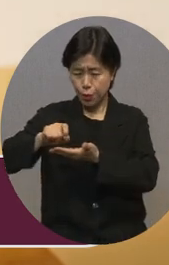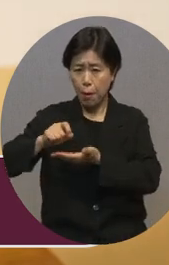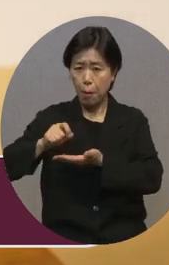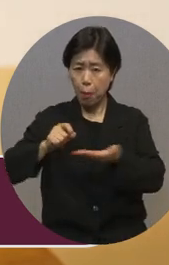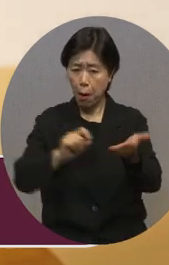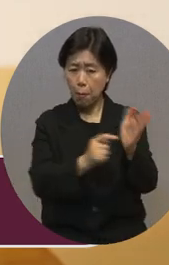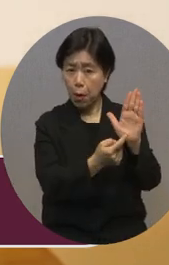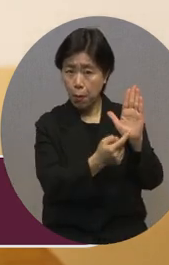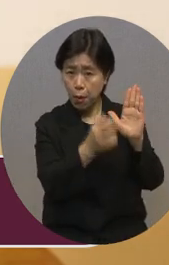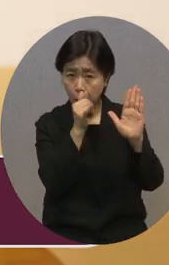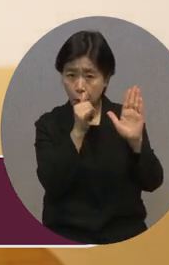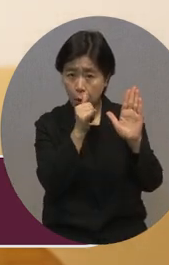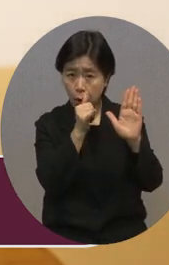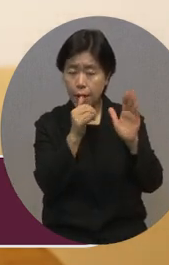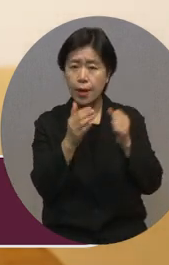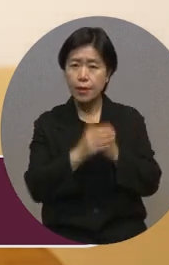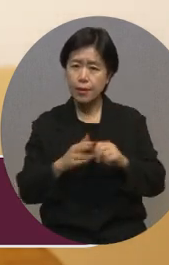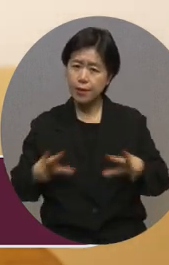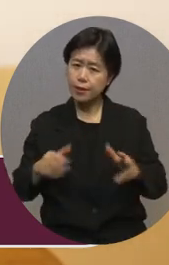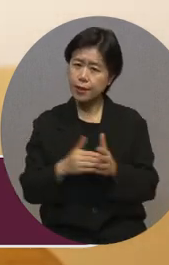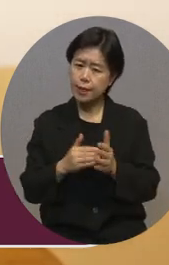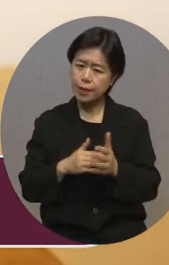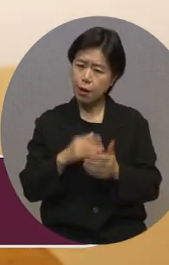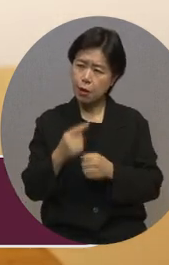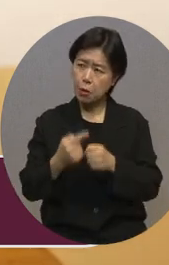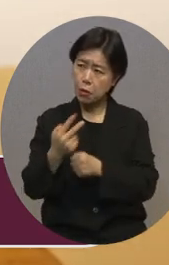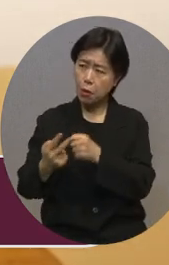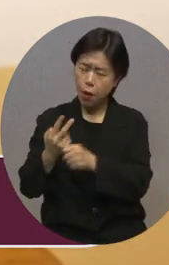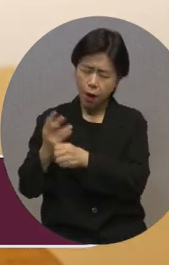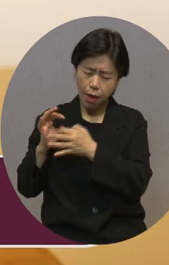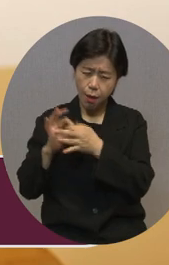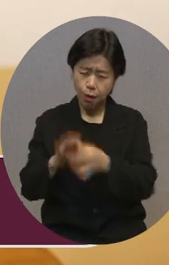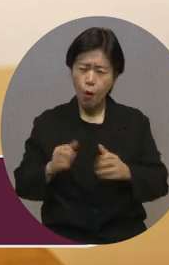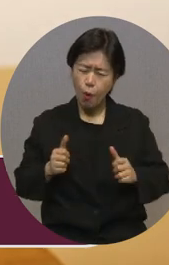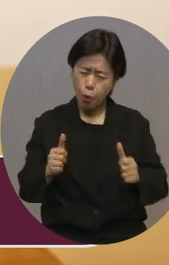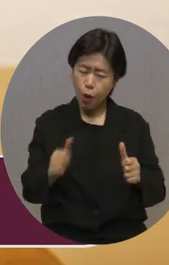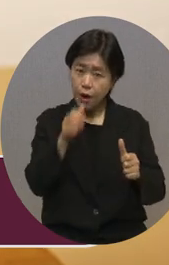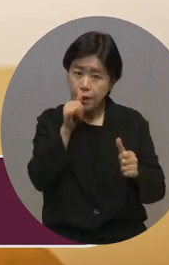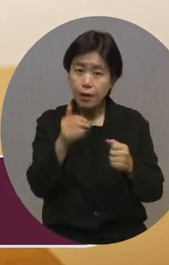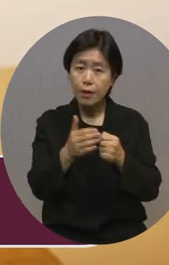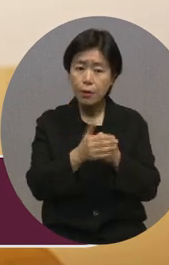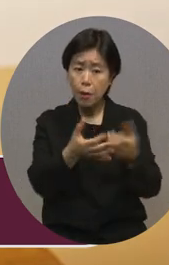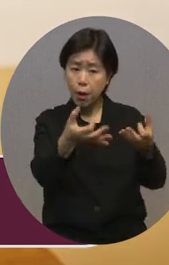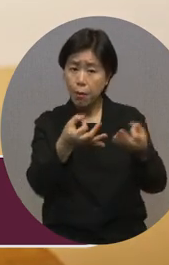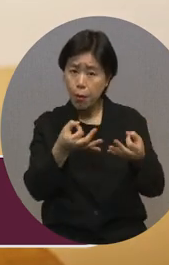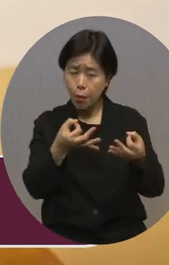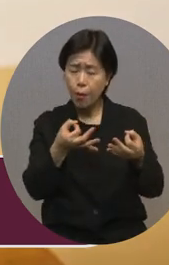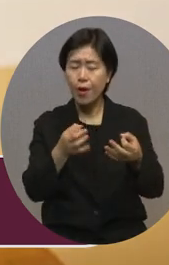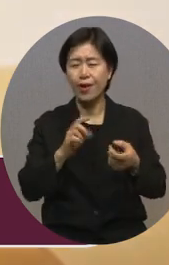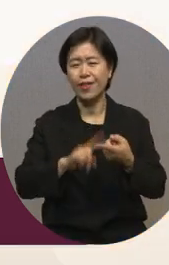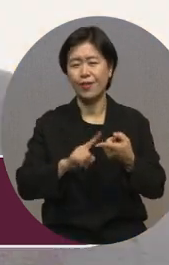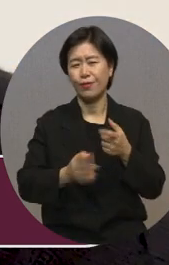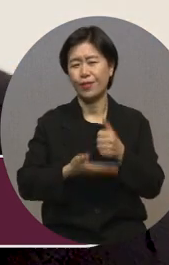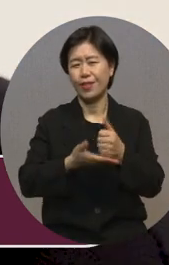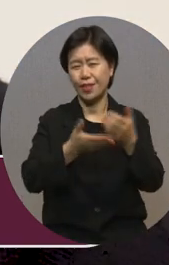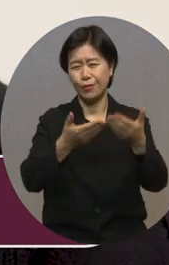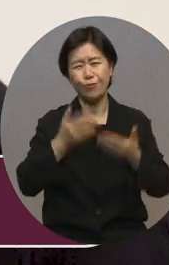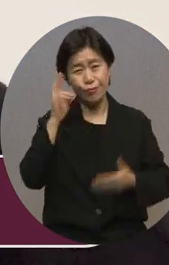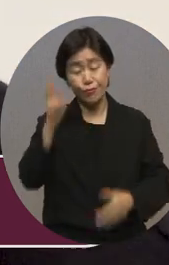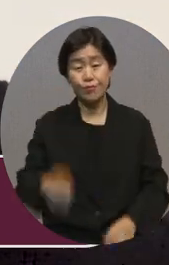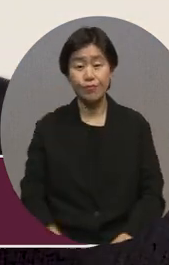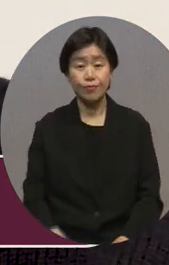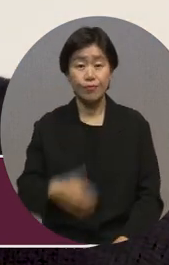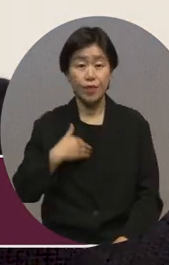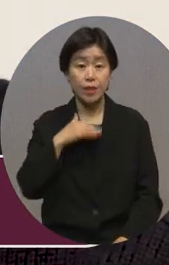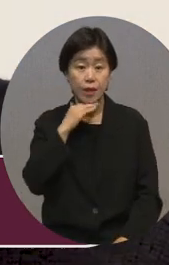있어서 성실하게 써왔다는 것에 대해서 많은 분들이 공감해주고 해주신 게 아닌가 싶습니다. 27살